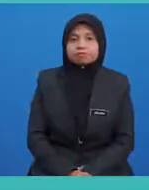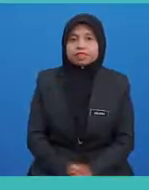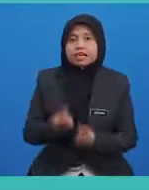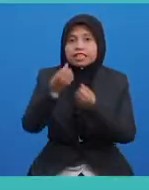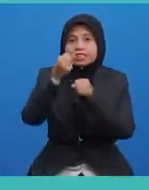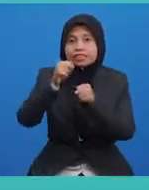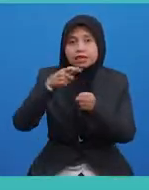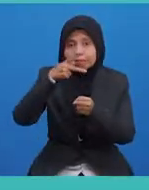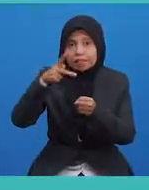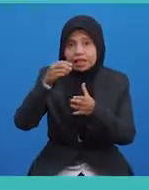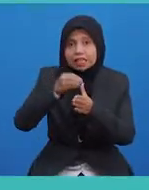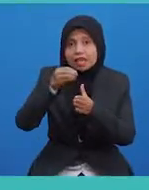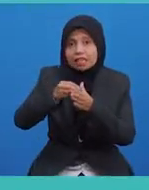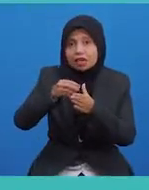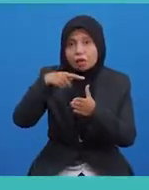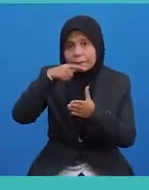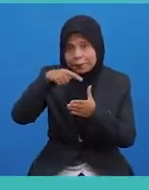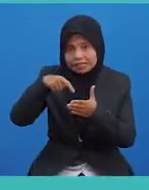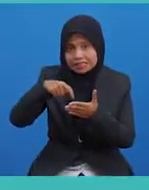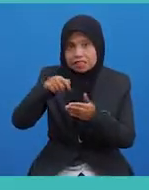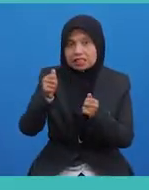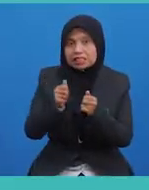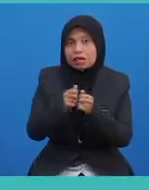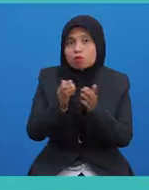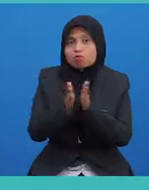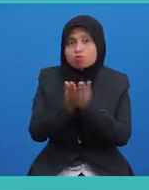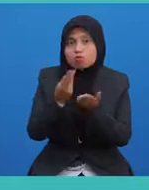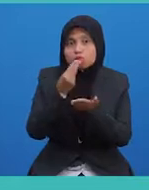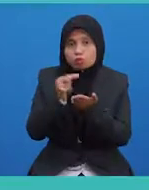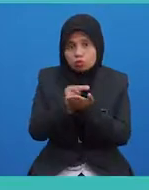Sediakan pen atau pensel, buku nota dan kalkulator.